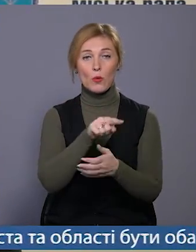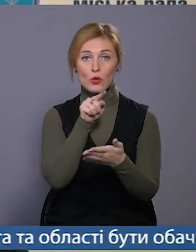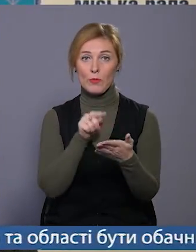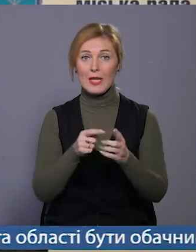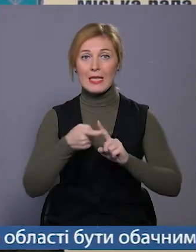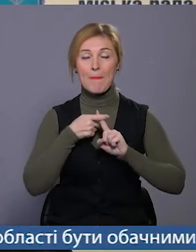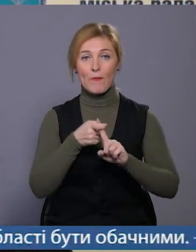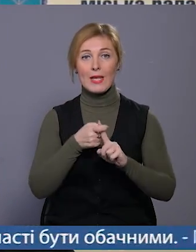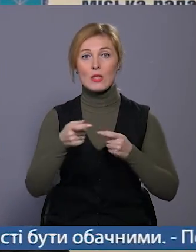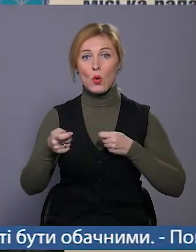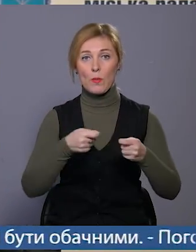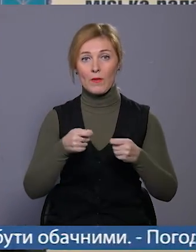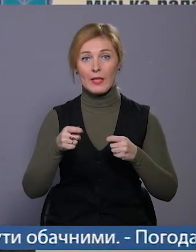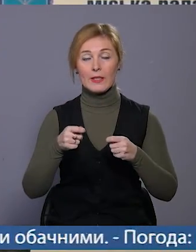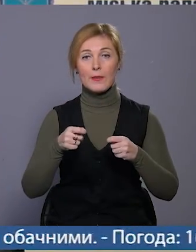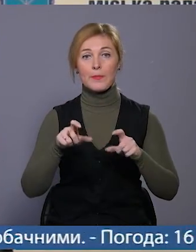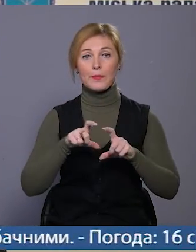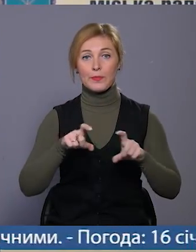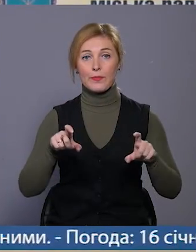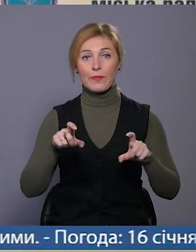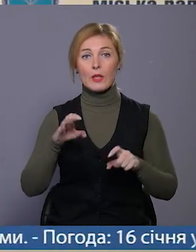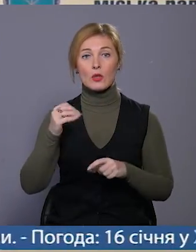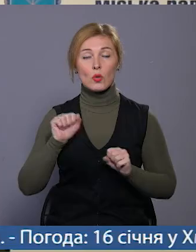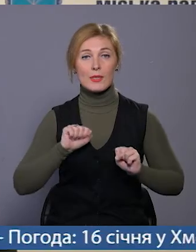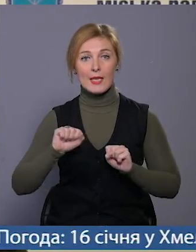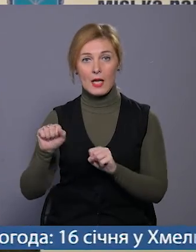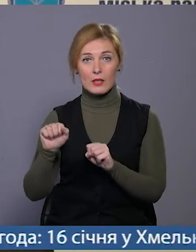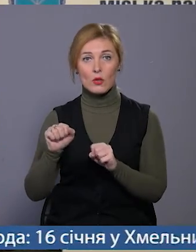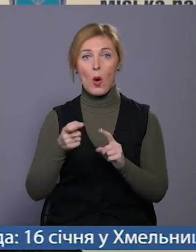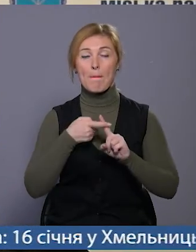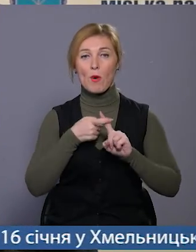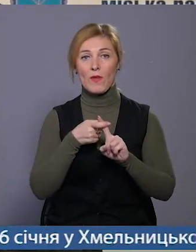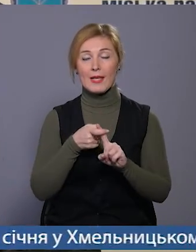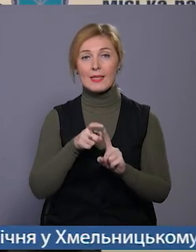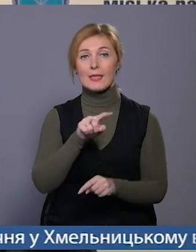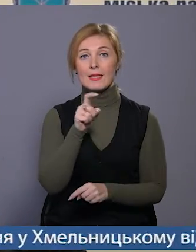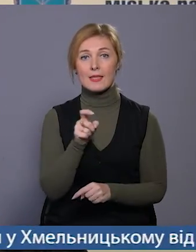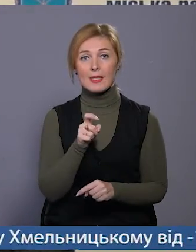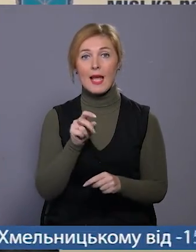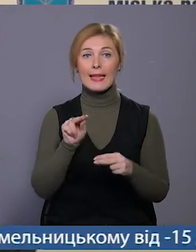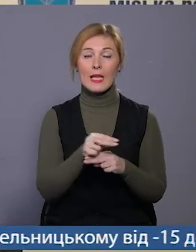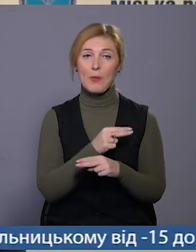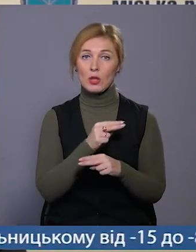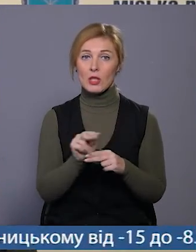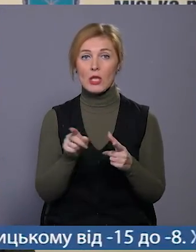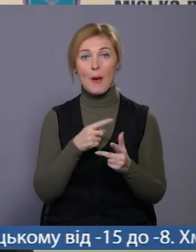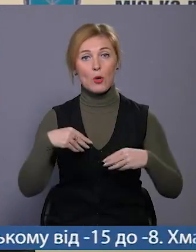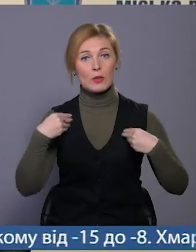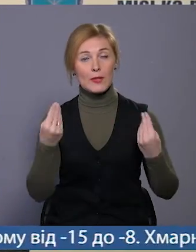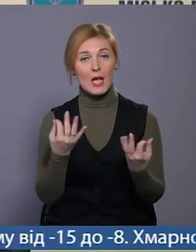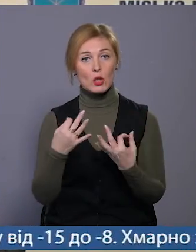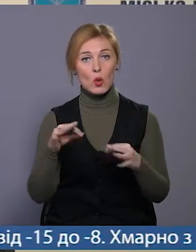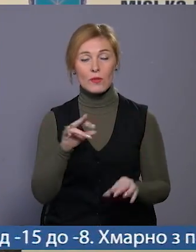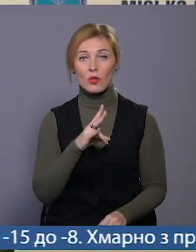пов'язані із управлінням комунального майна, із управлінням соціального захисту, пов'язані із демонтажем або з наданням дозволу